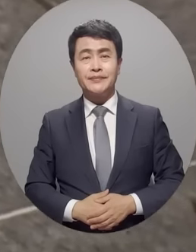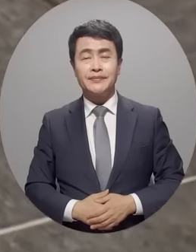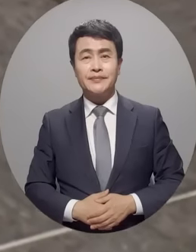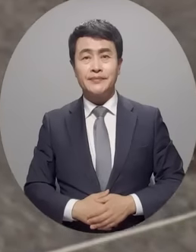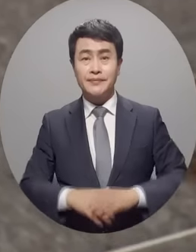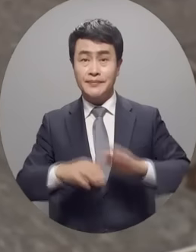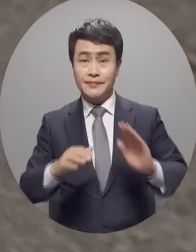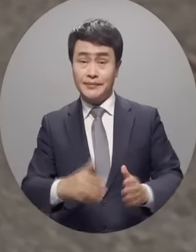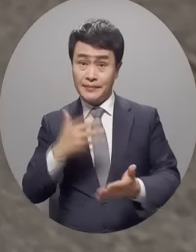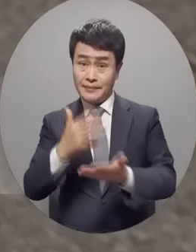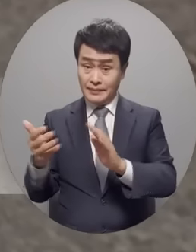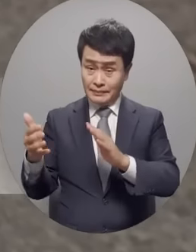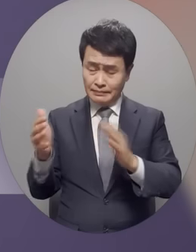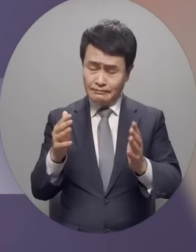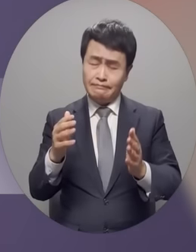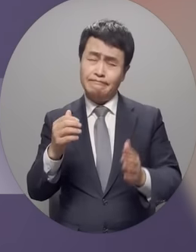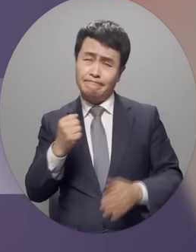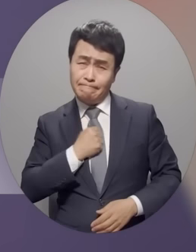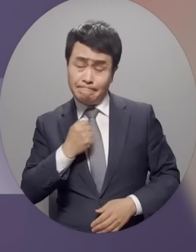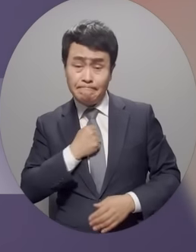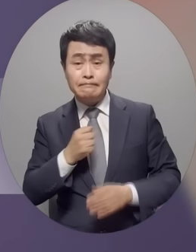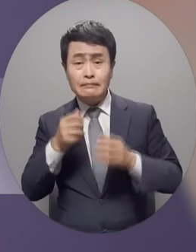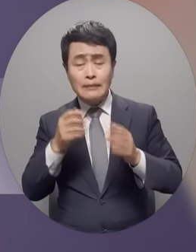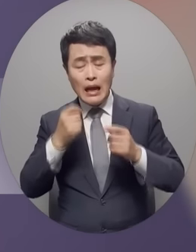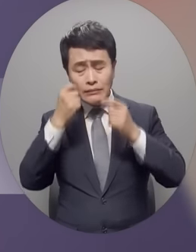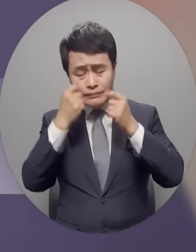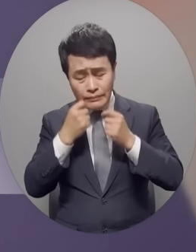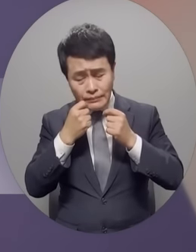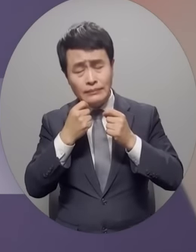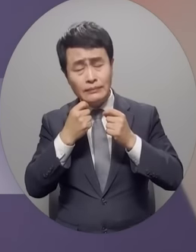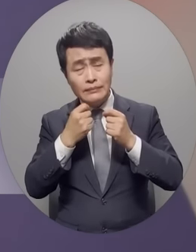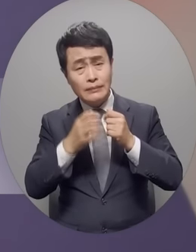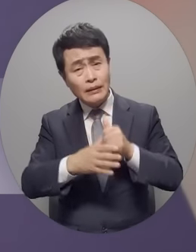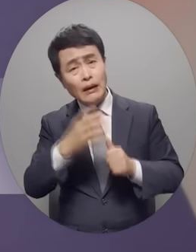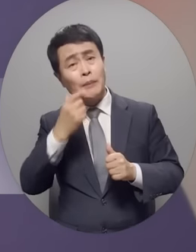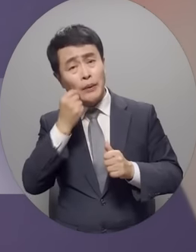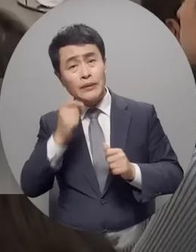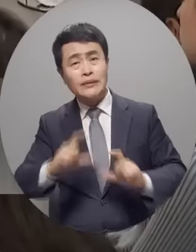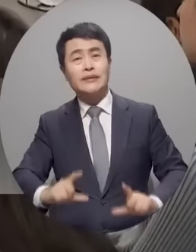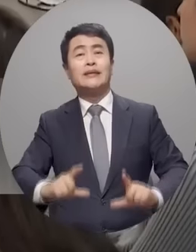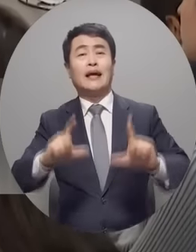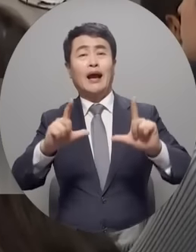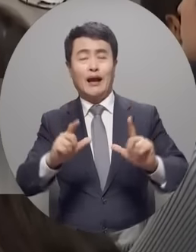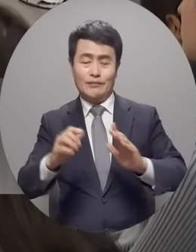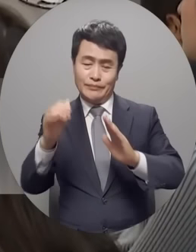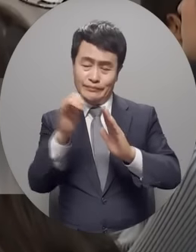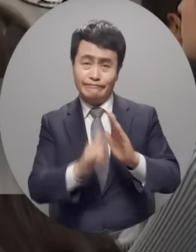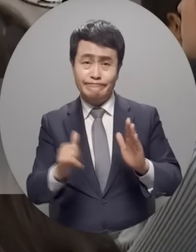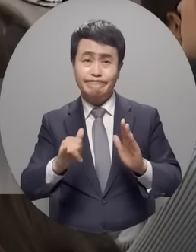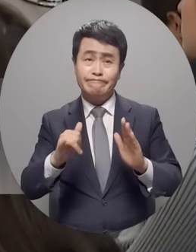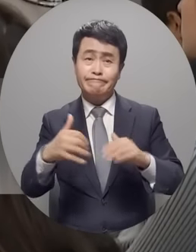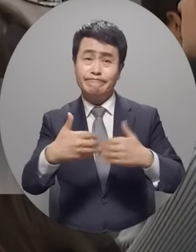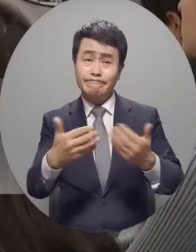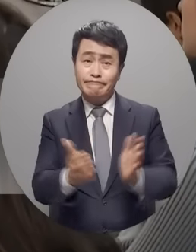이태원 참사 뒤 막막했던 순간들과 슬픔에서 헤어나오지 못했던 나날들. 유가족들은 구슬집 참사는 골목에